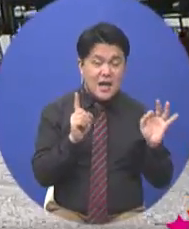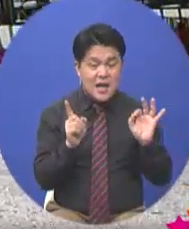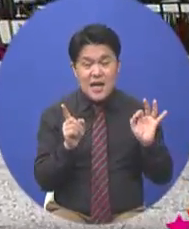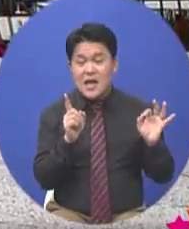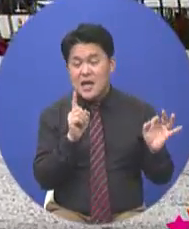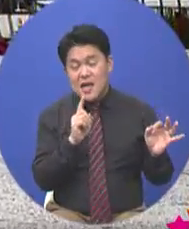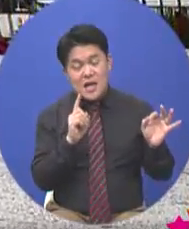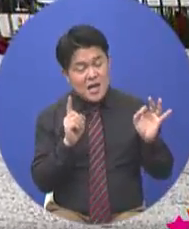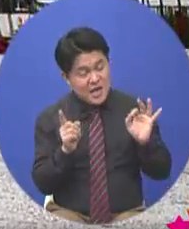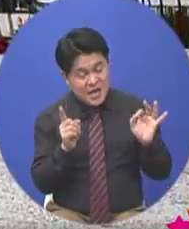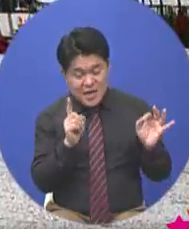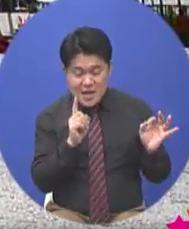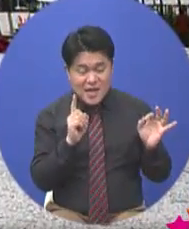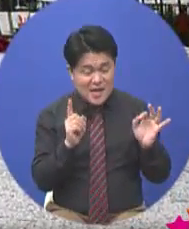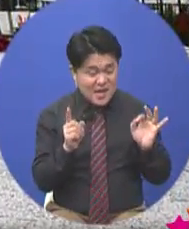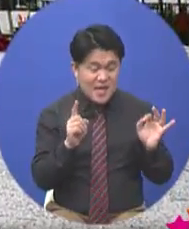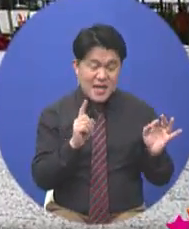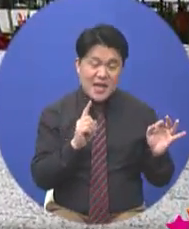아, 아, 아,